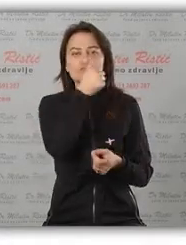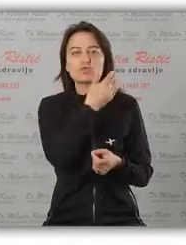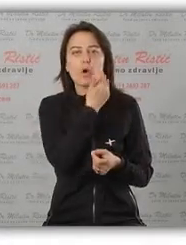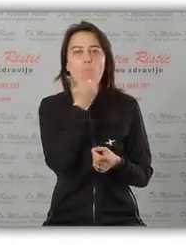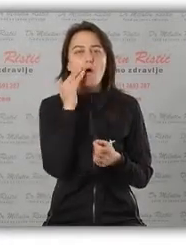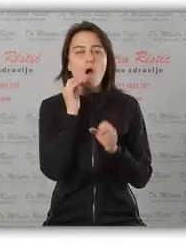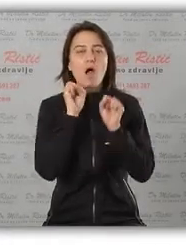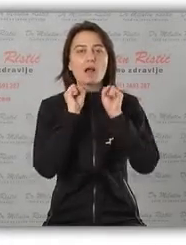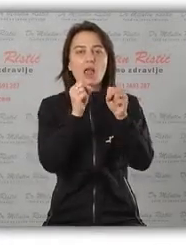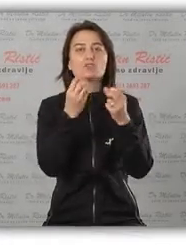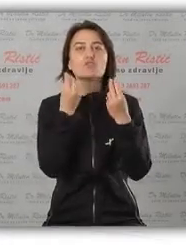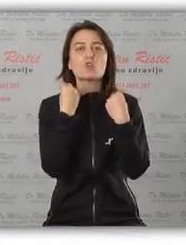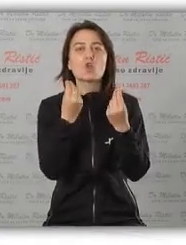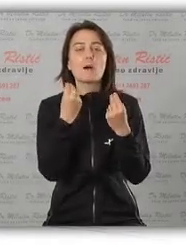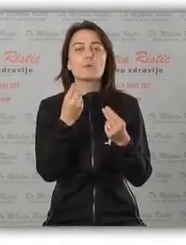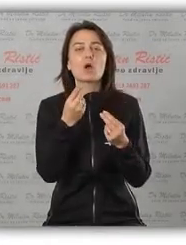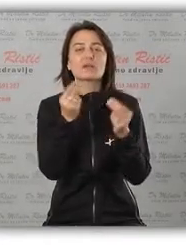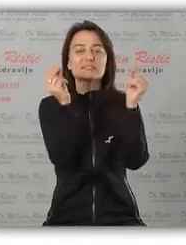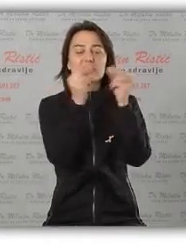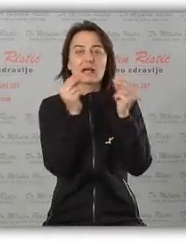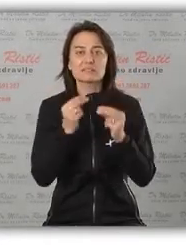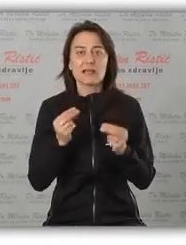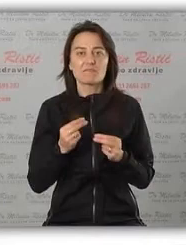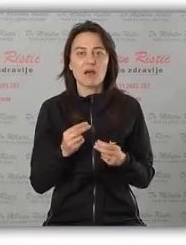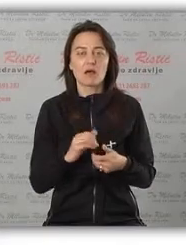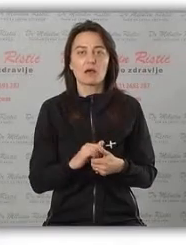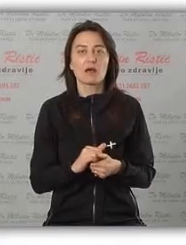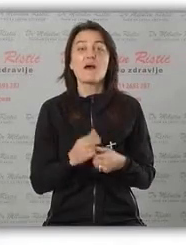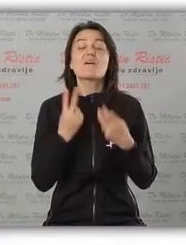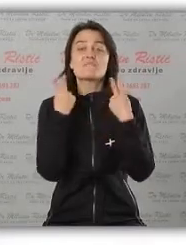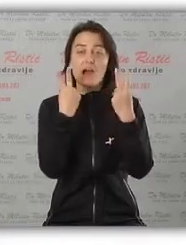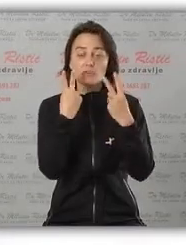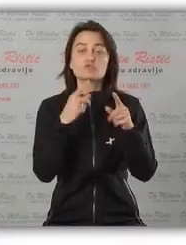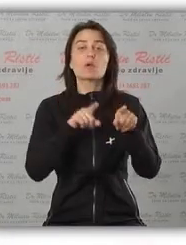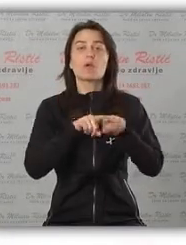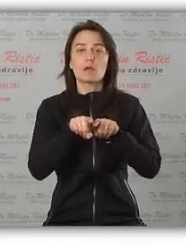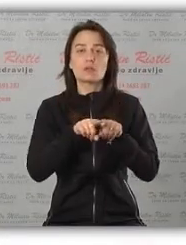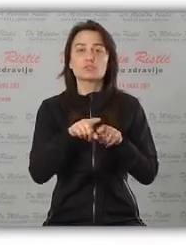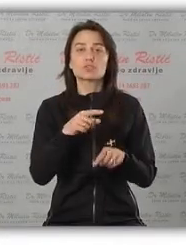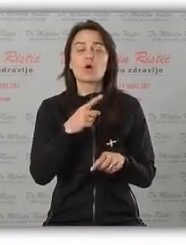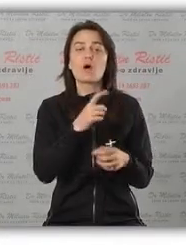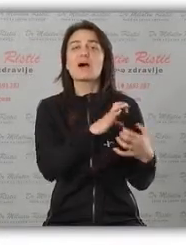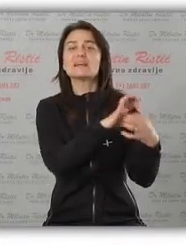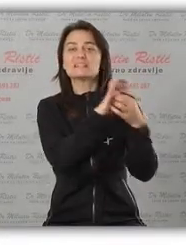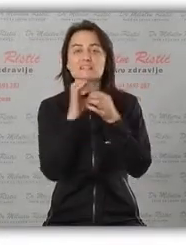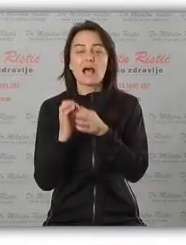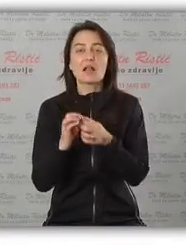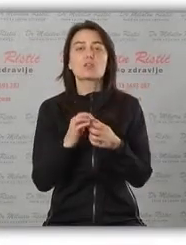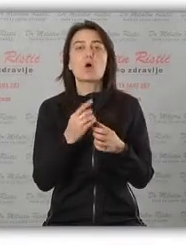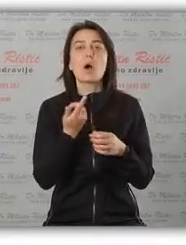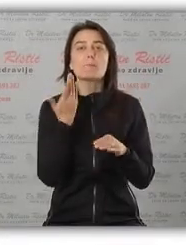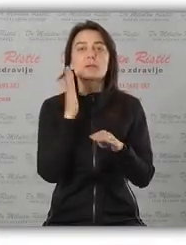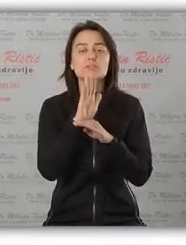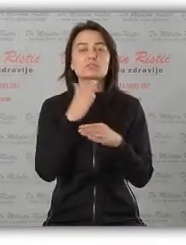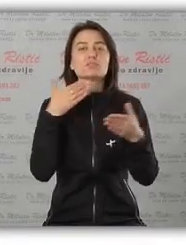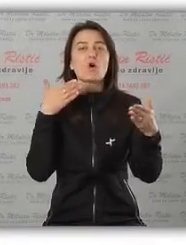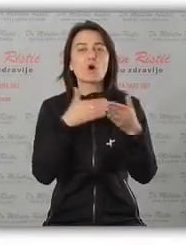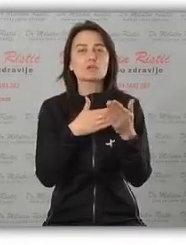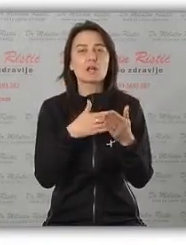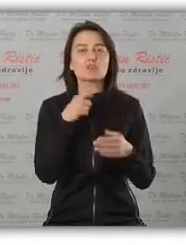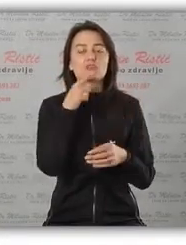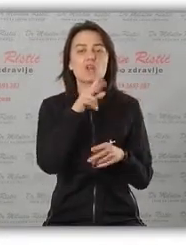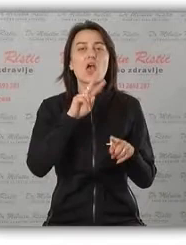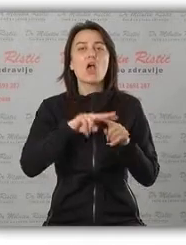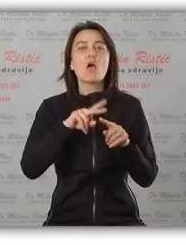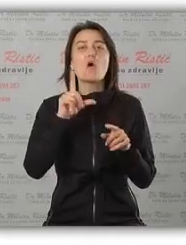karijesa zato što im je gleđ dobrog mineralnog sastava. Važno je takođe i stalno